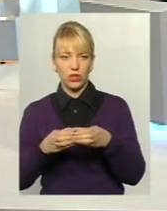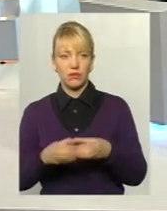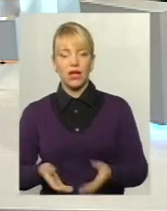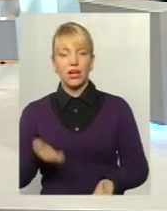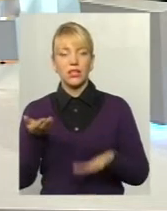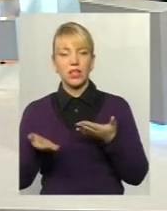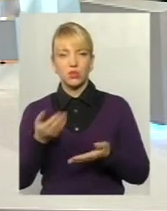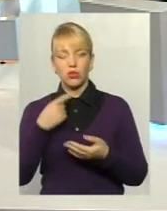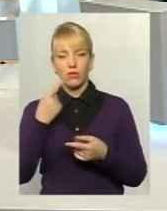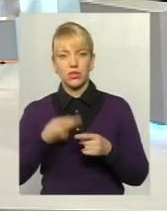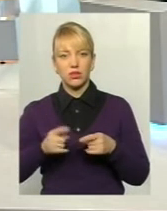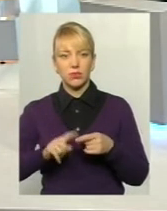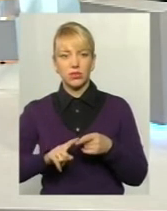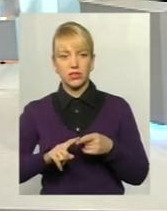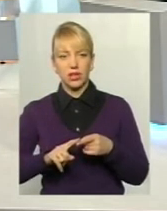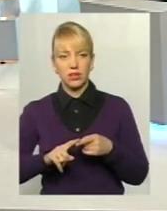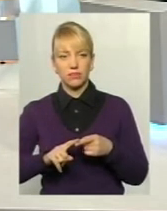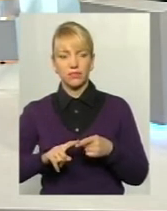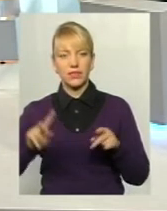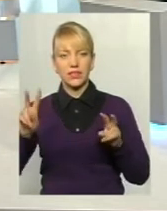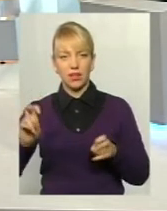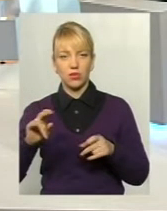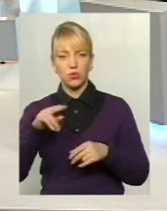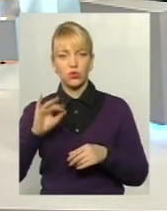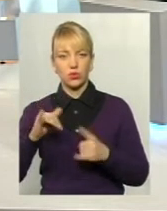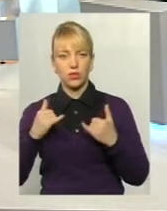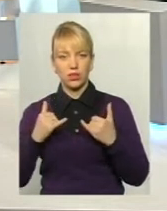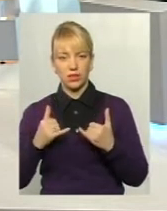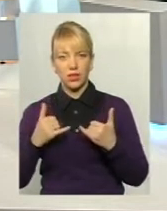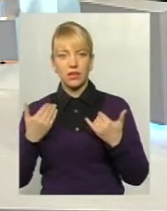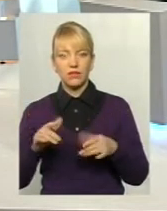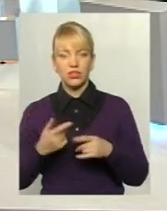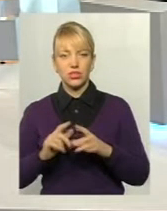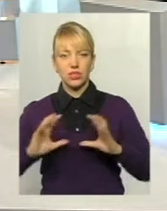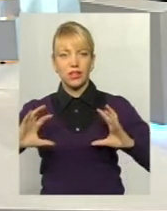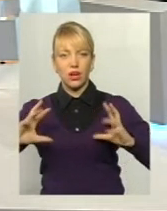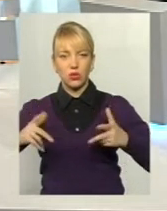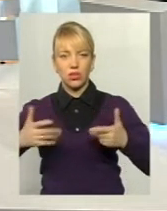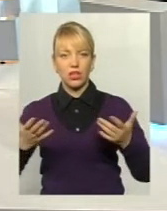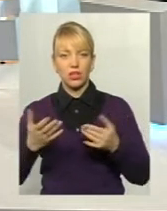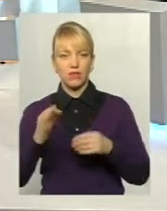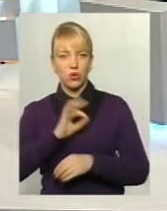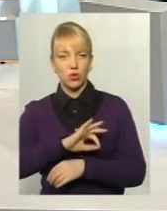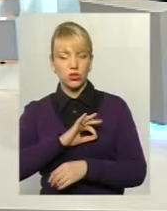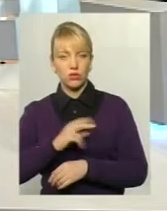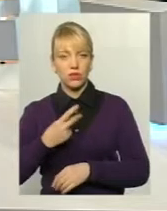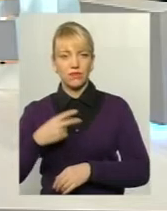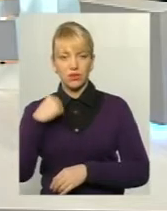про сільське господарство, то нині вже ті трактори, які використовувалися, скажімо,